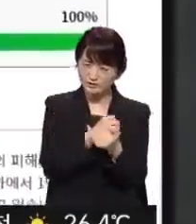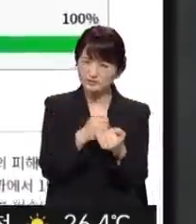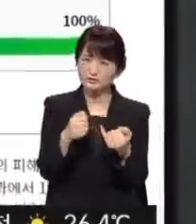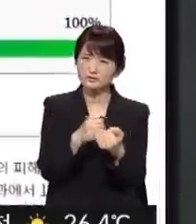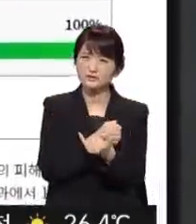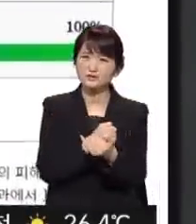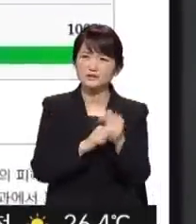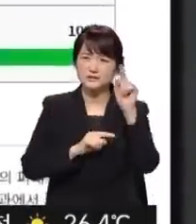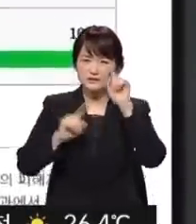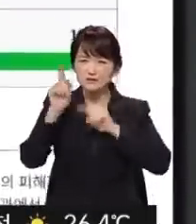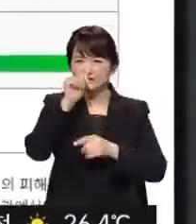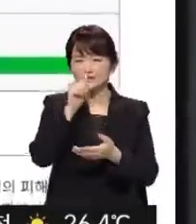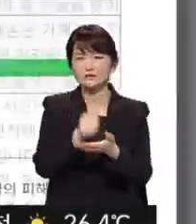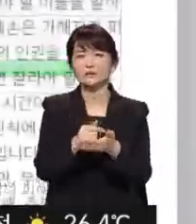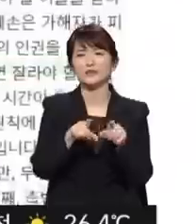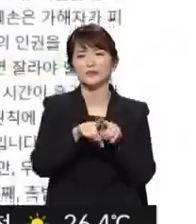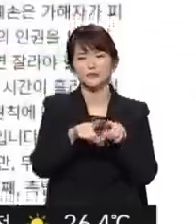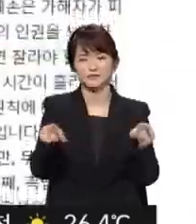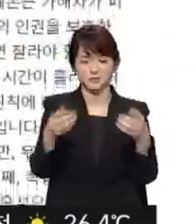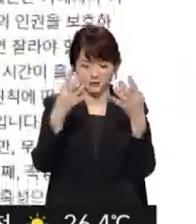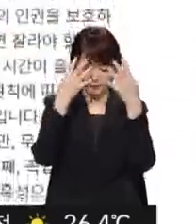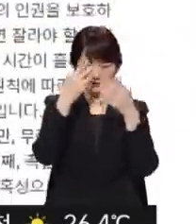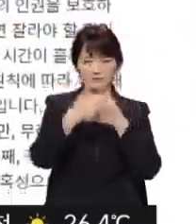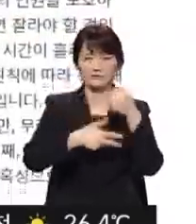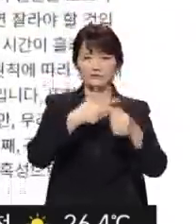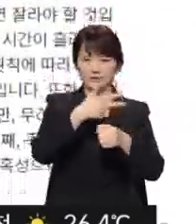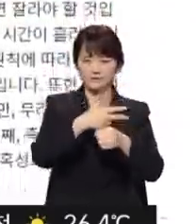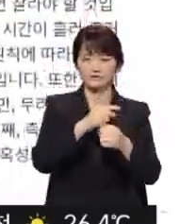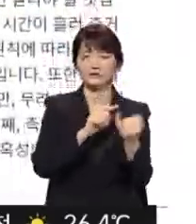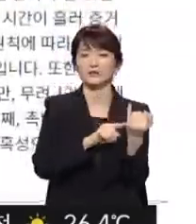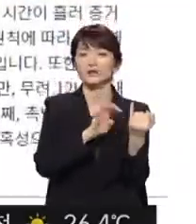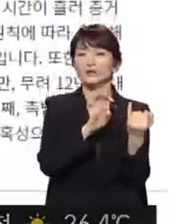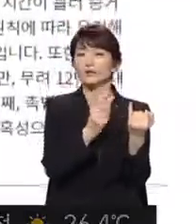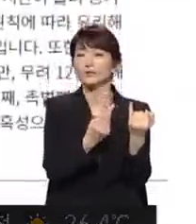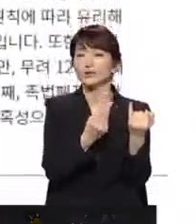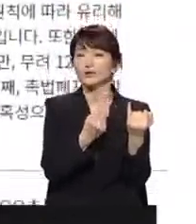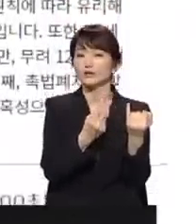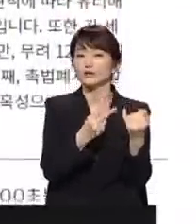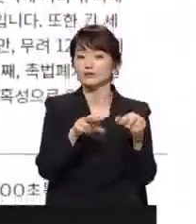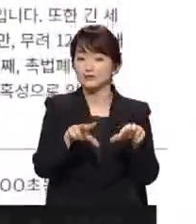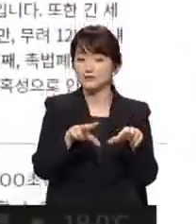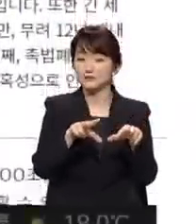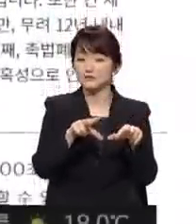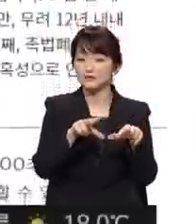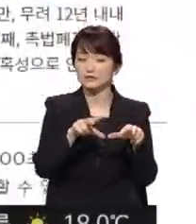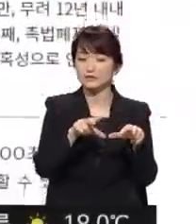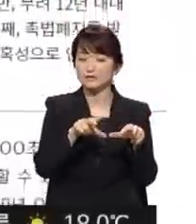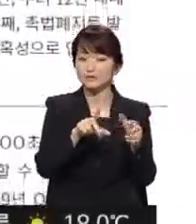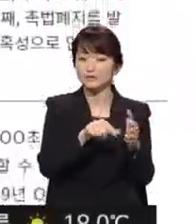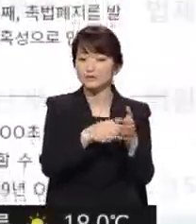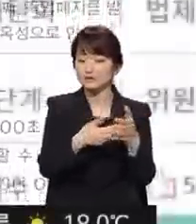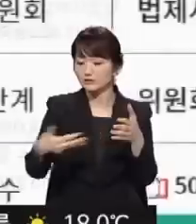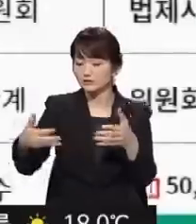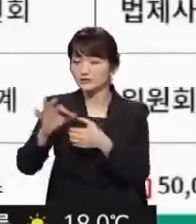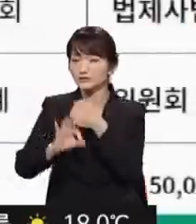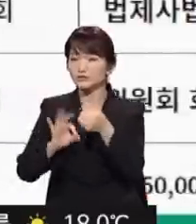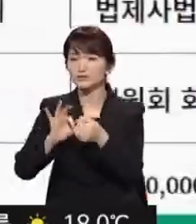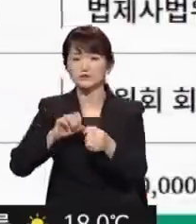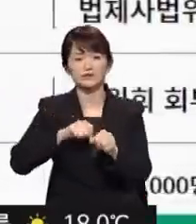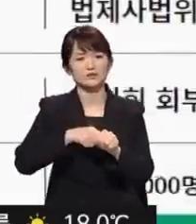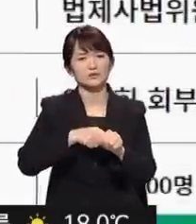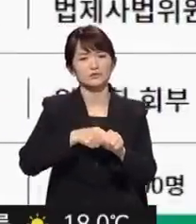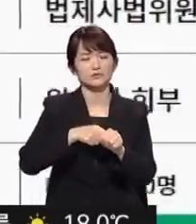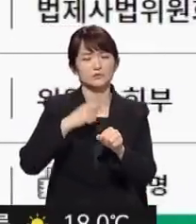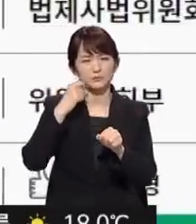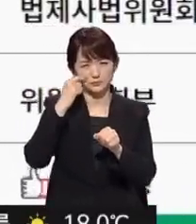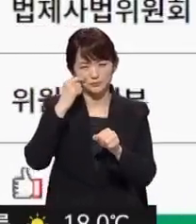됩니다. 일반적으로 다 7년이거든요. 결국은 표예림 씨도 그렇고 10년이 훌쩍 지난 상황에서 이 얘기를 하기 때문에 처벌할 수가 없는